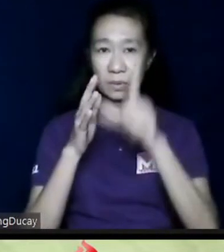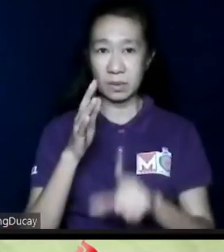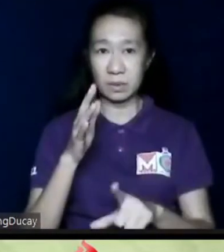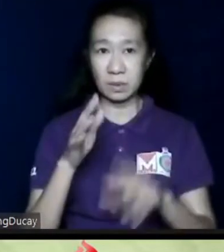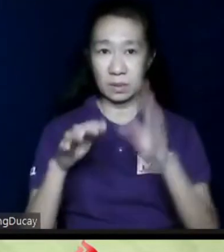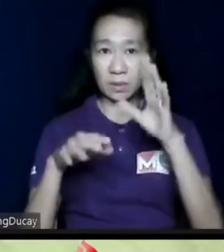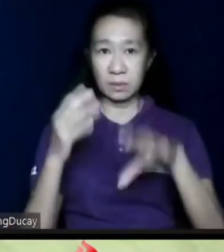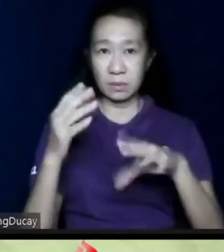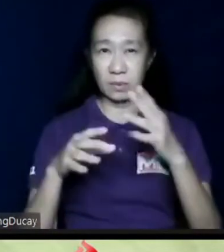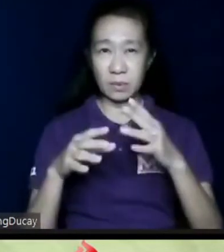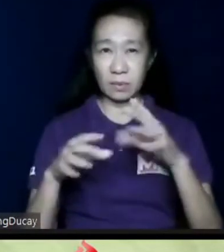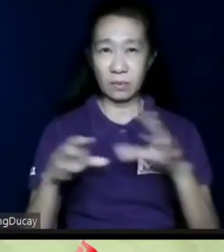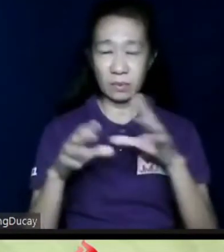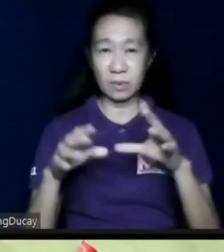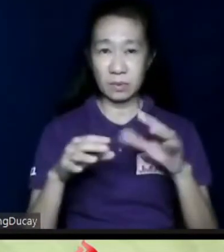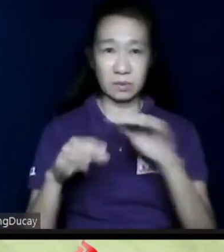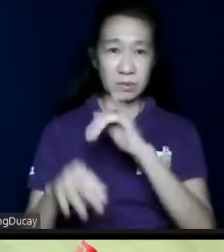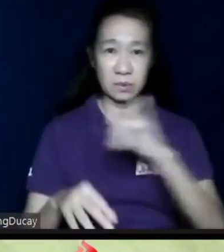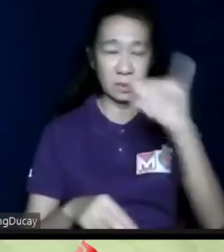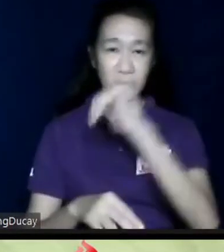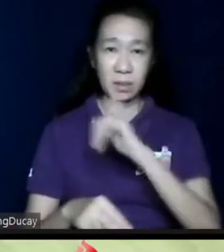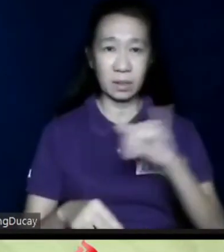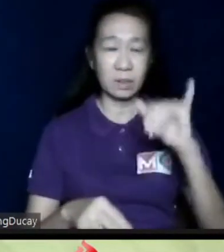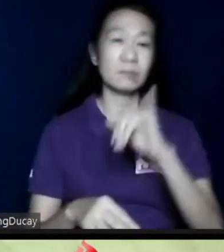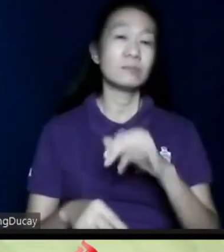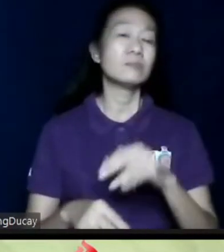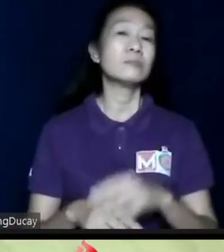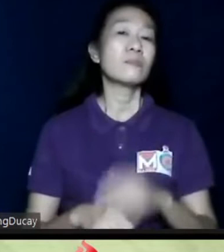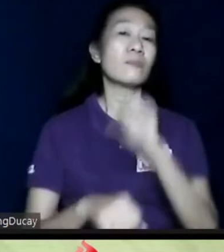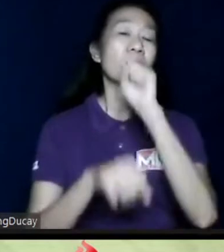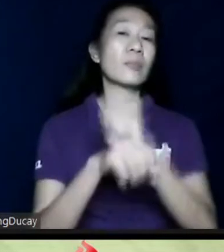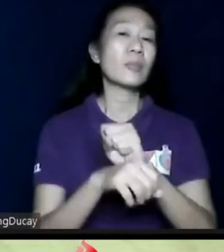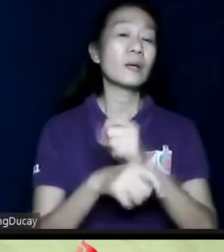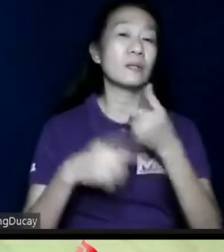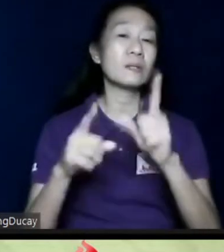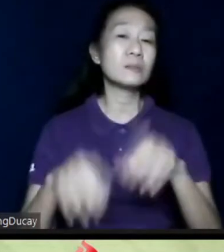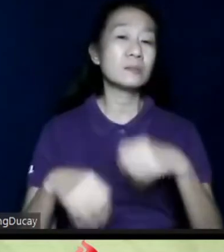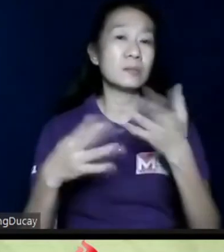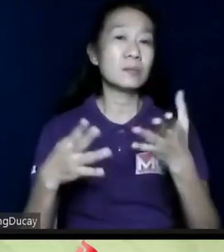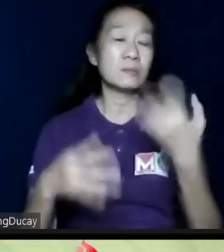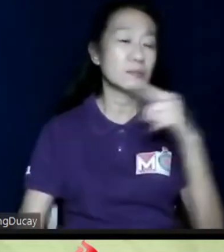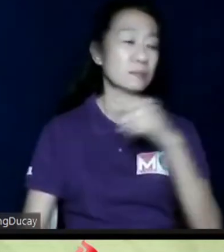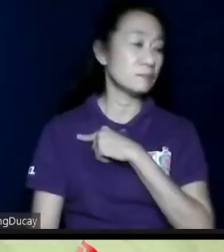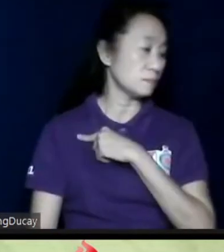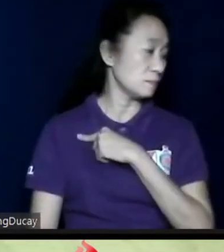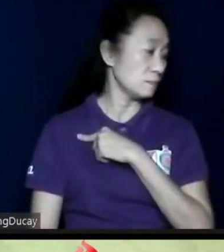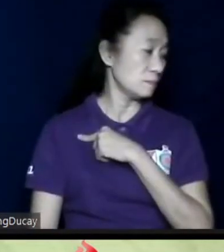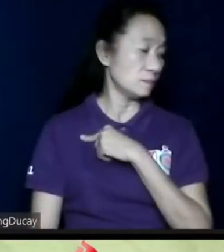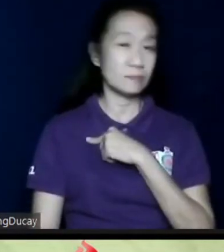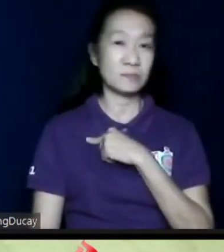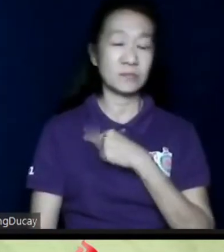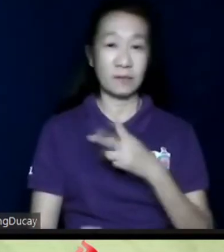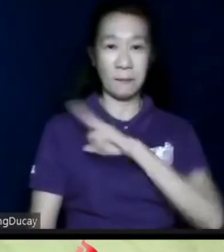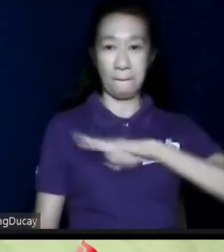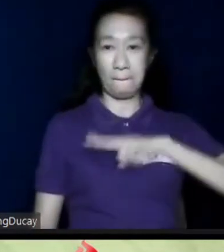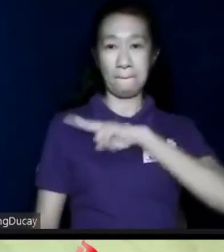of somebody else in exactly the same position. So yun po, bigyan po natin ng value